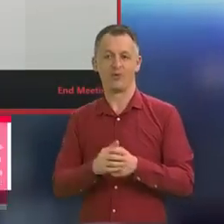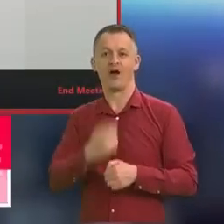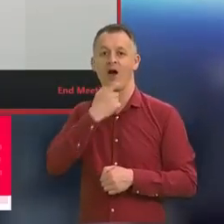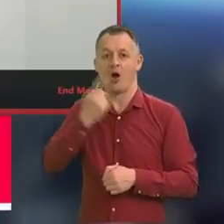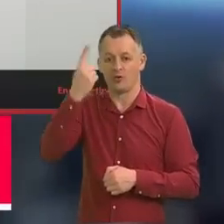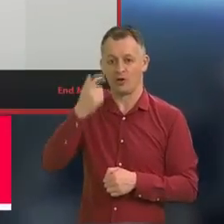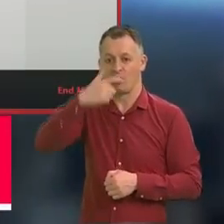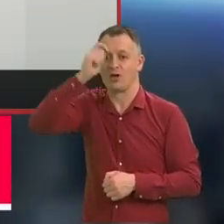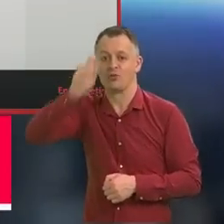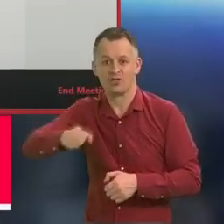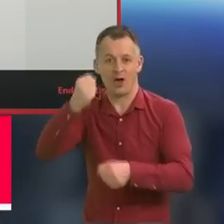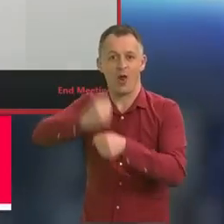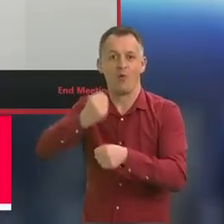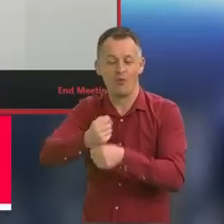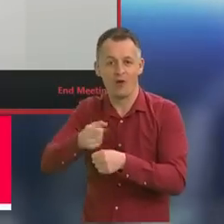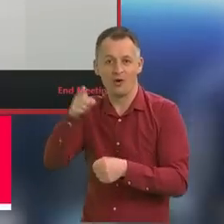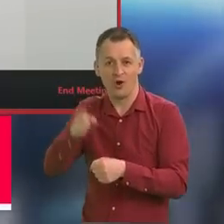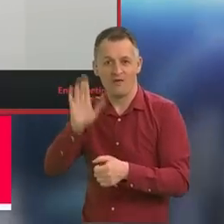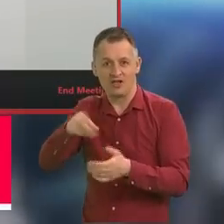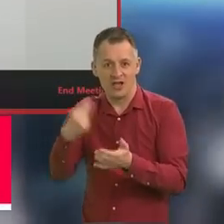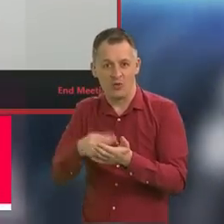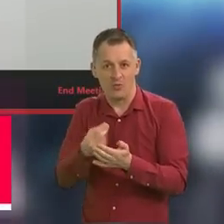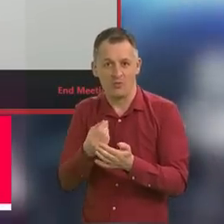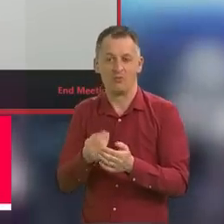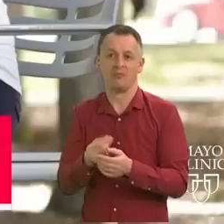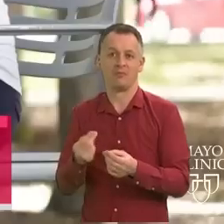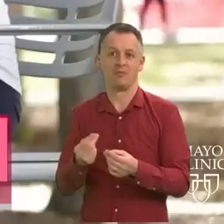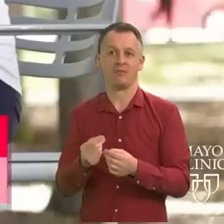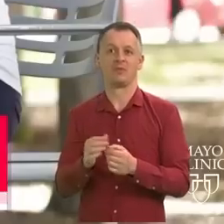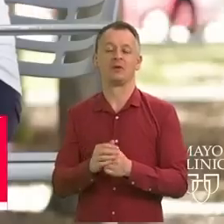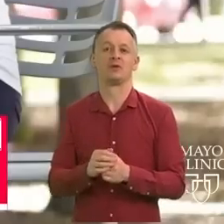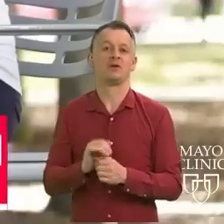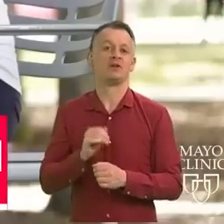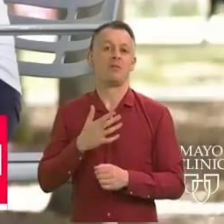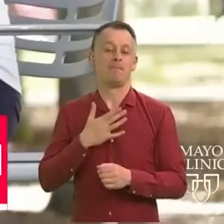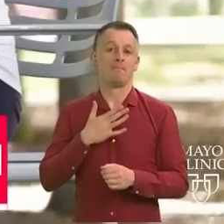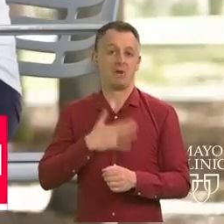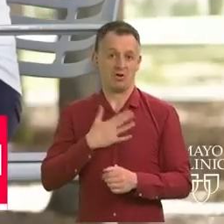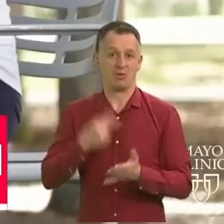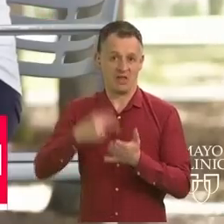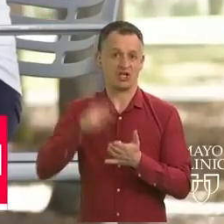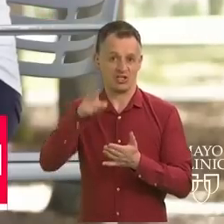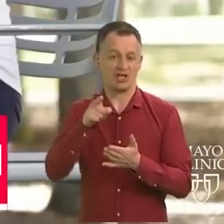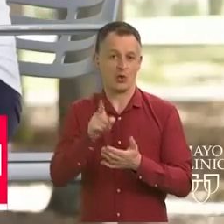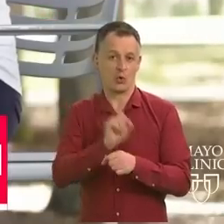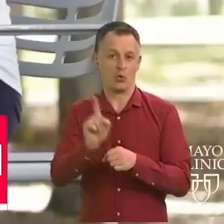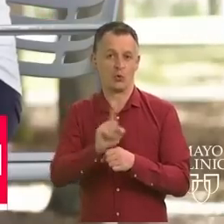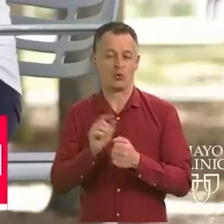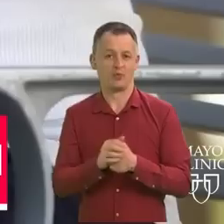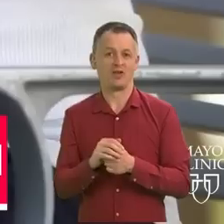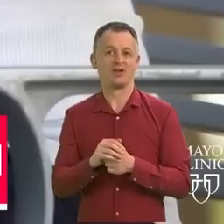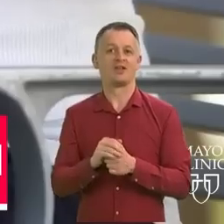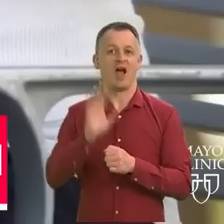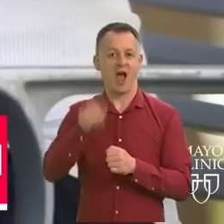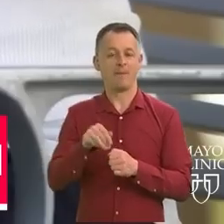la jobul care avea un salariu mai mic și preferau să plătească acele asigurări astfel încât să aibă un venit mai mare. Erau